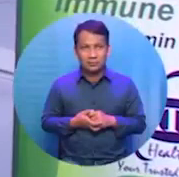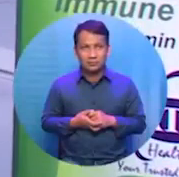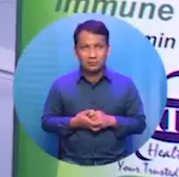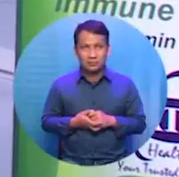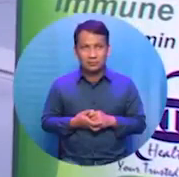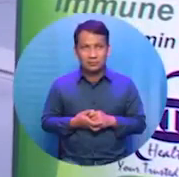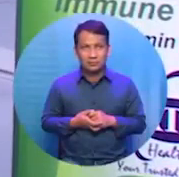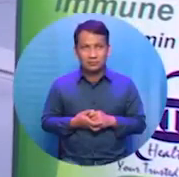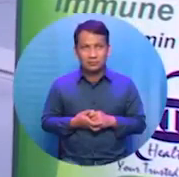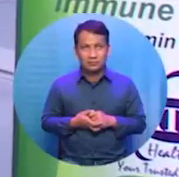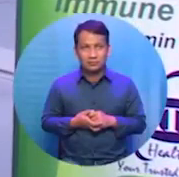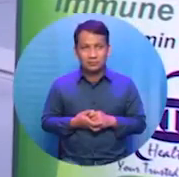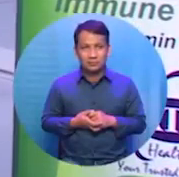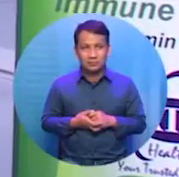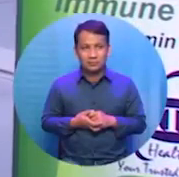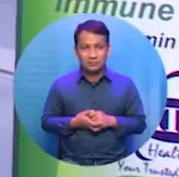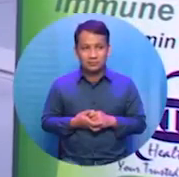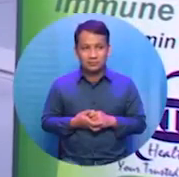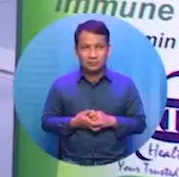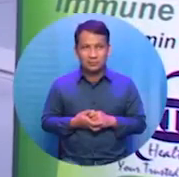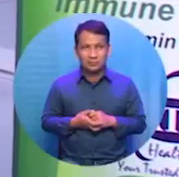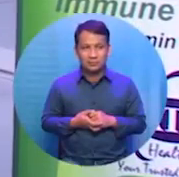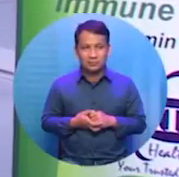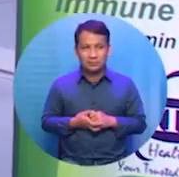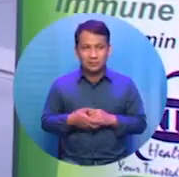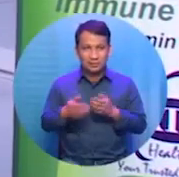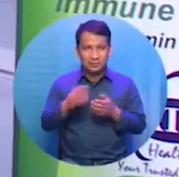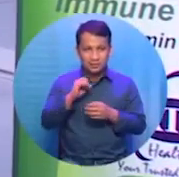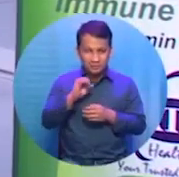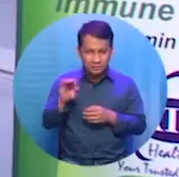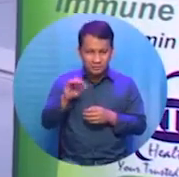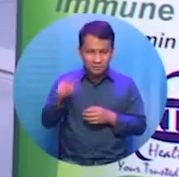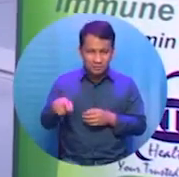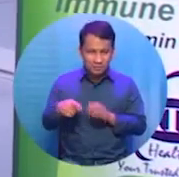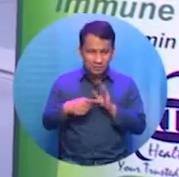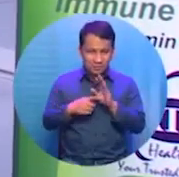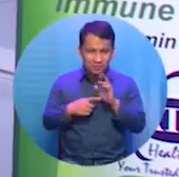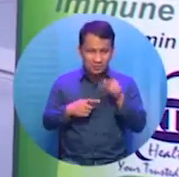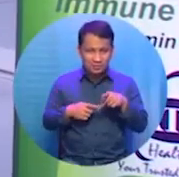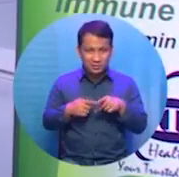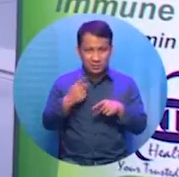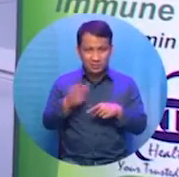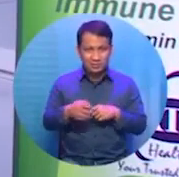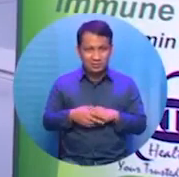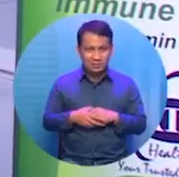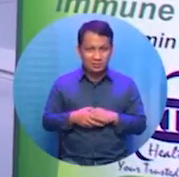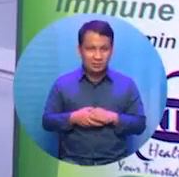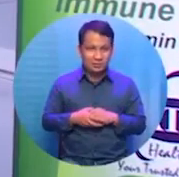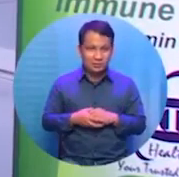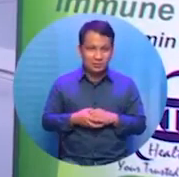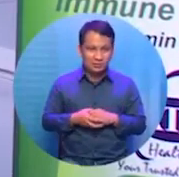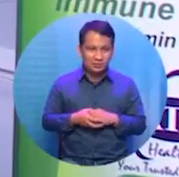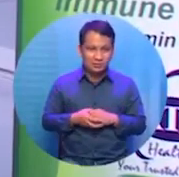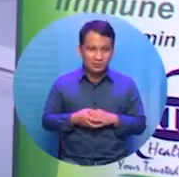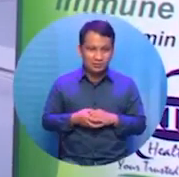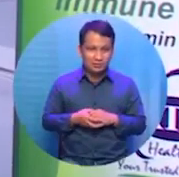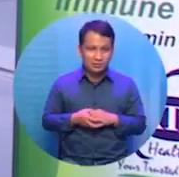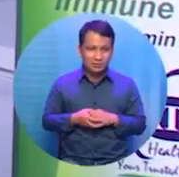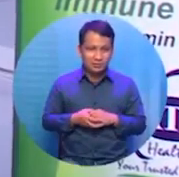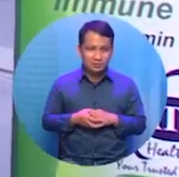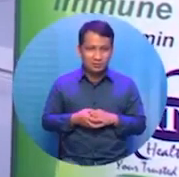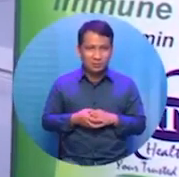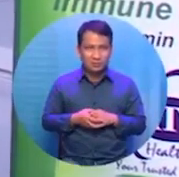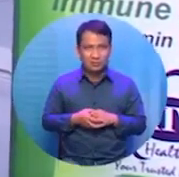Ba't niya binaba? No. Yung utang mong sinelos, bayaran mo na sa akin yung plastic mo na kinuha. Ay,